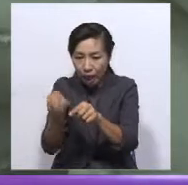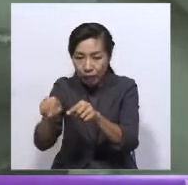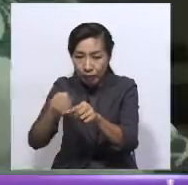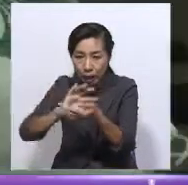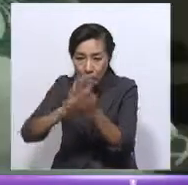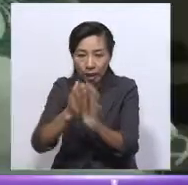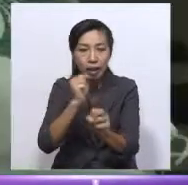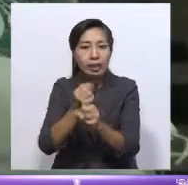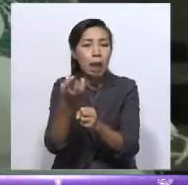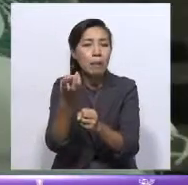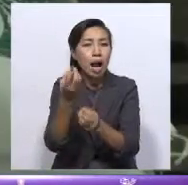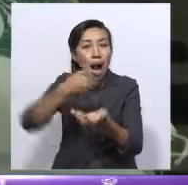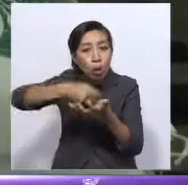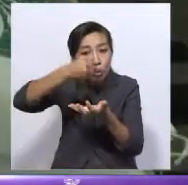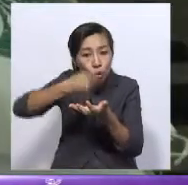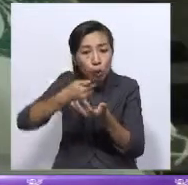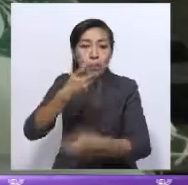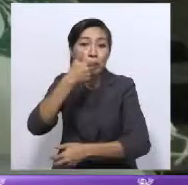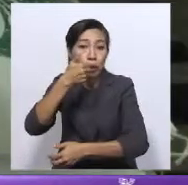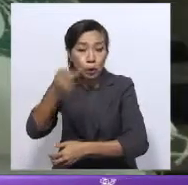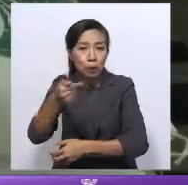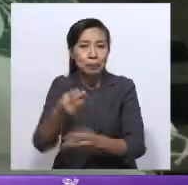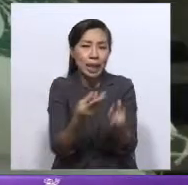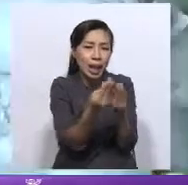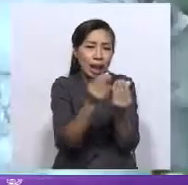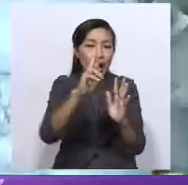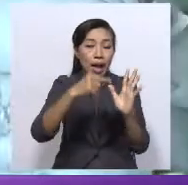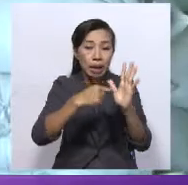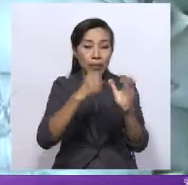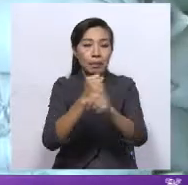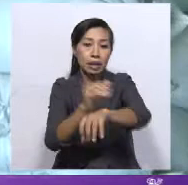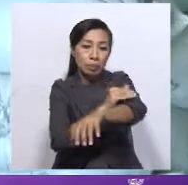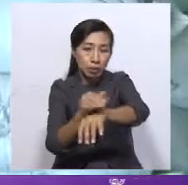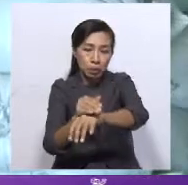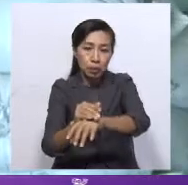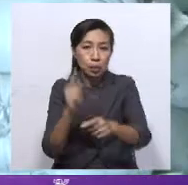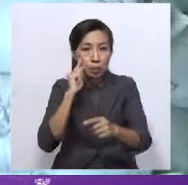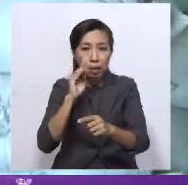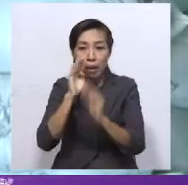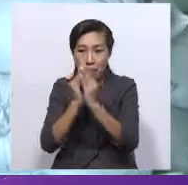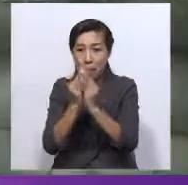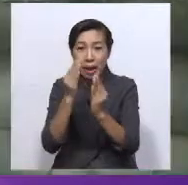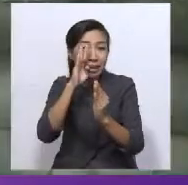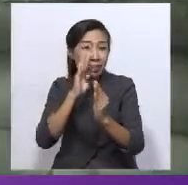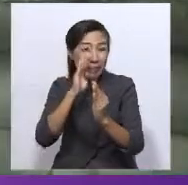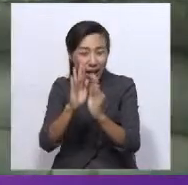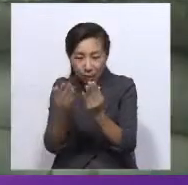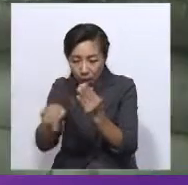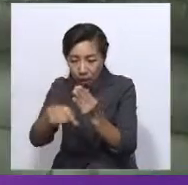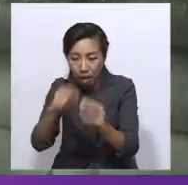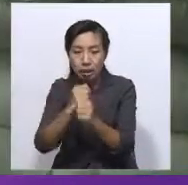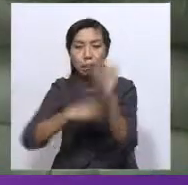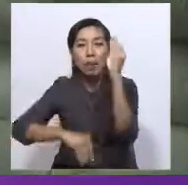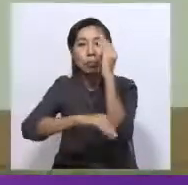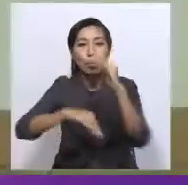จ๊กขนมกรุบกรอบในขณะที่รำนำมาทำสบู่ส่วนแกลบจะนำไปทำปุ๋ยเพื่อนำกลับมาใช้ในแปลงนาตามโ